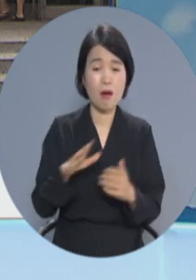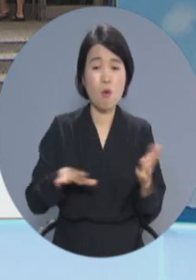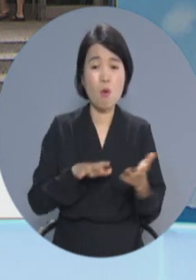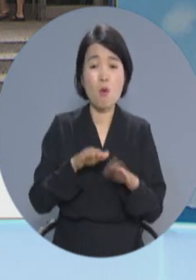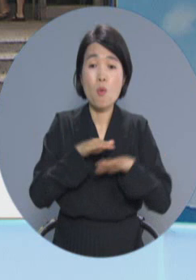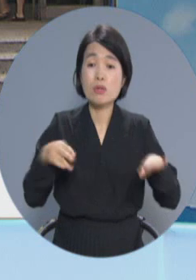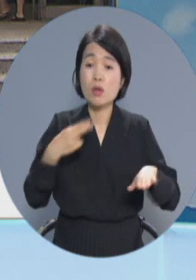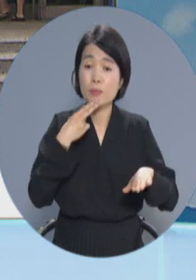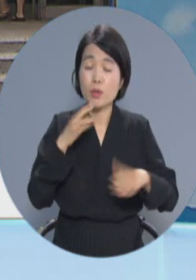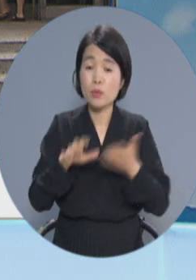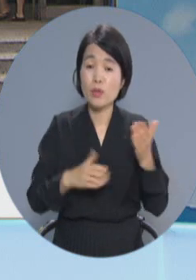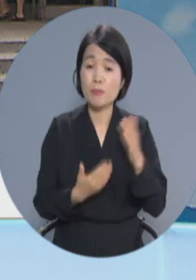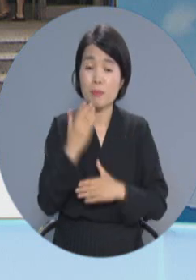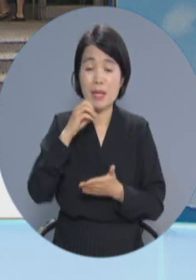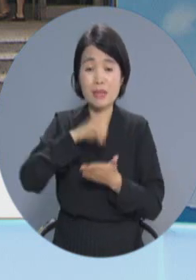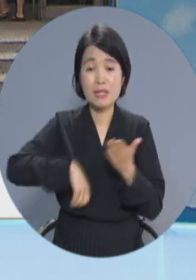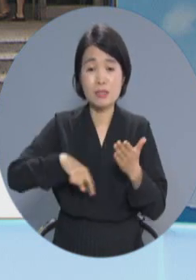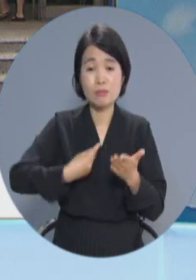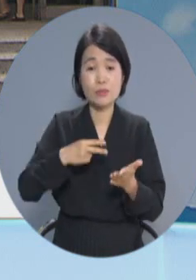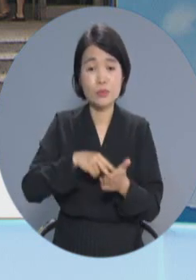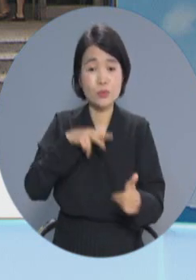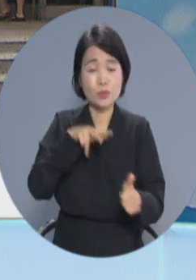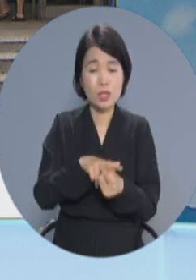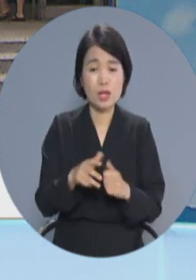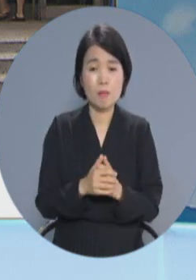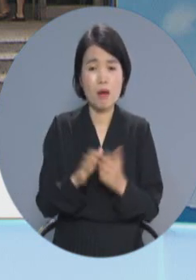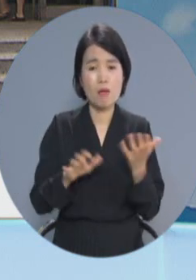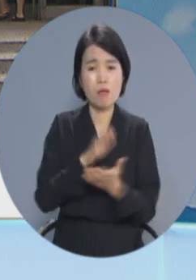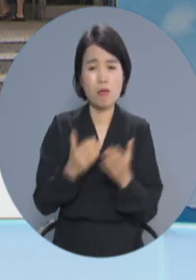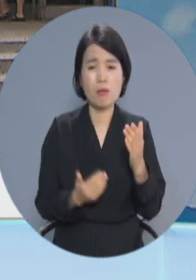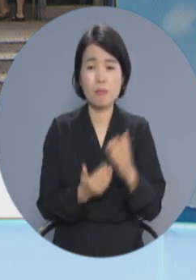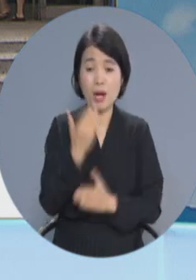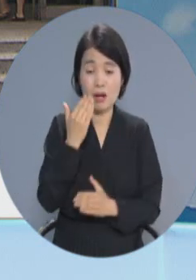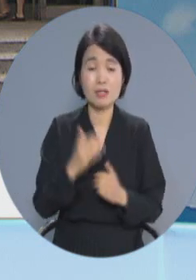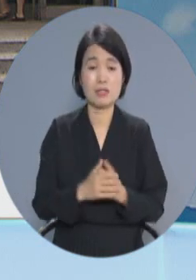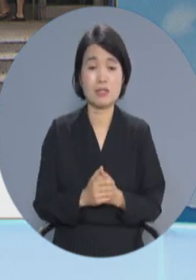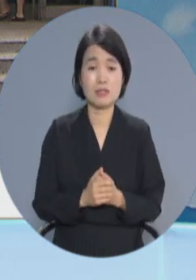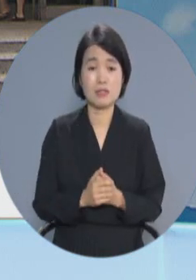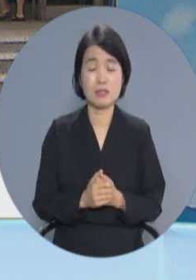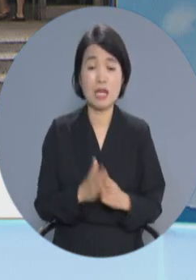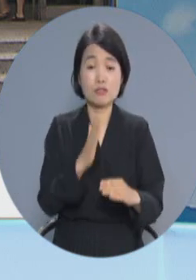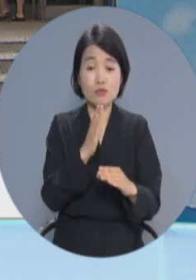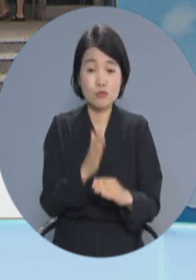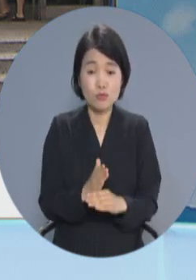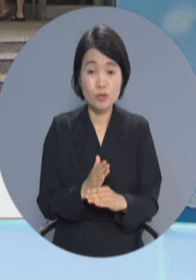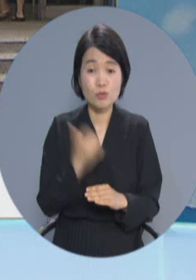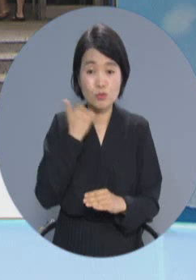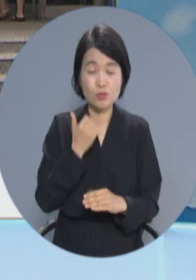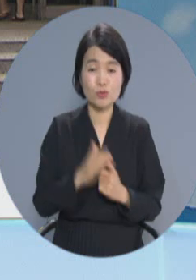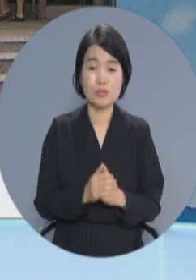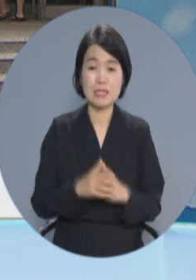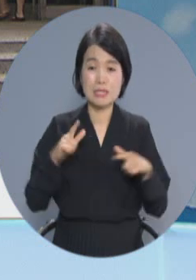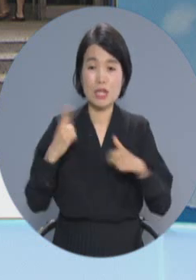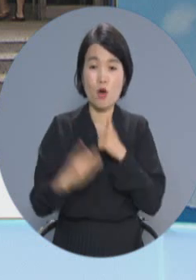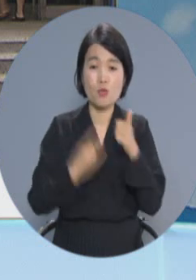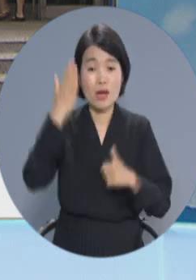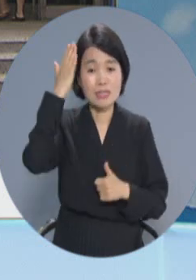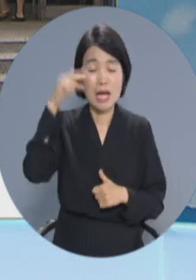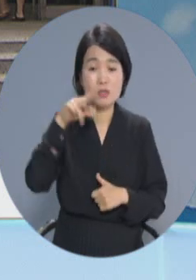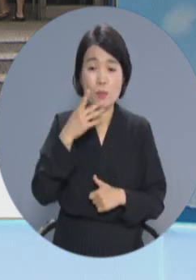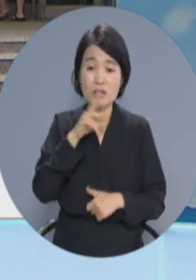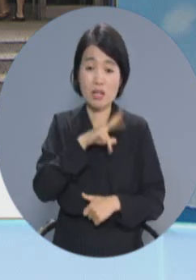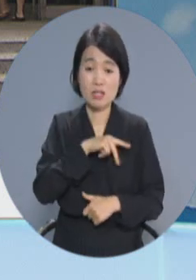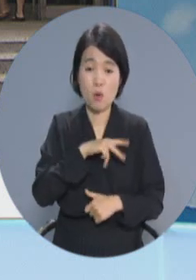일면서 결국 탈당 무소속 출마라는 진통이 빚어지기도 했는데요. 그 중심에 있던 민주당 지역위원장 소병철